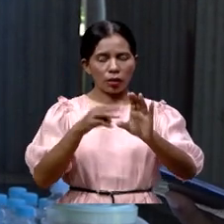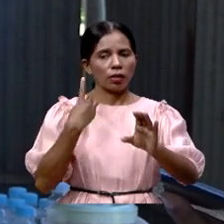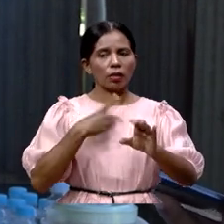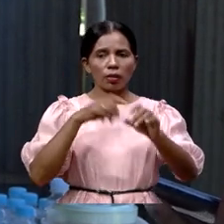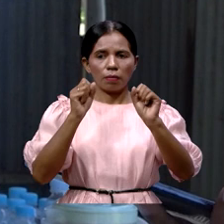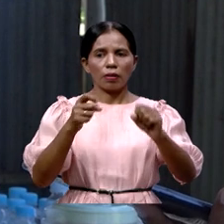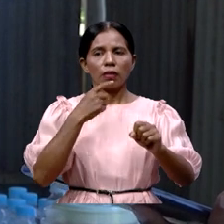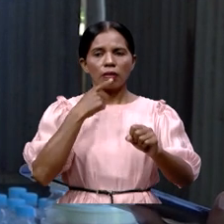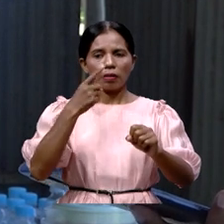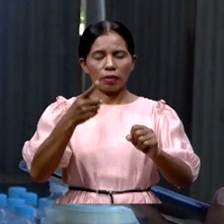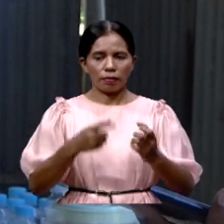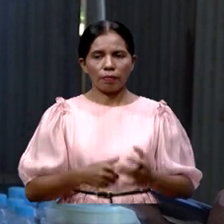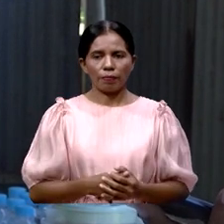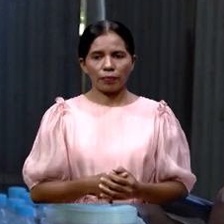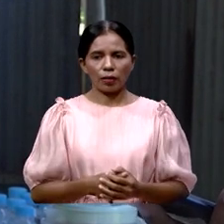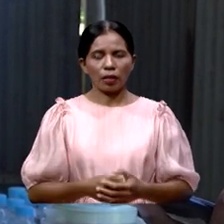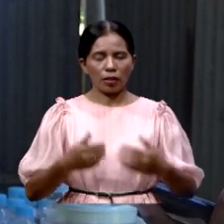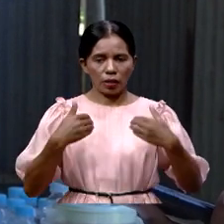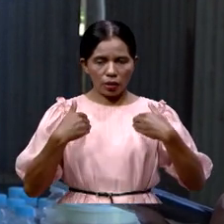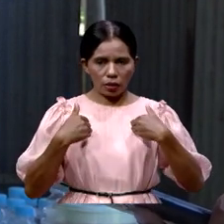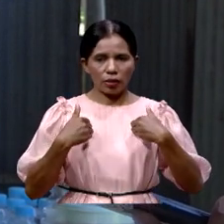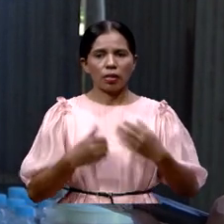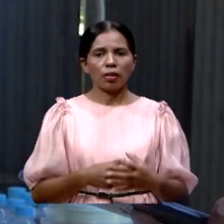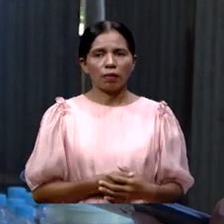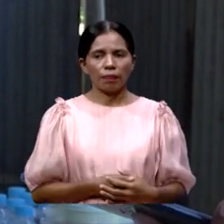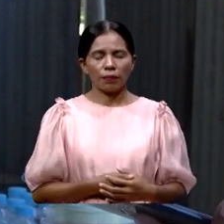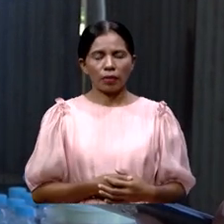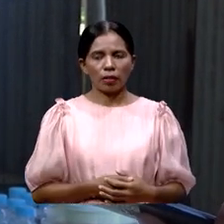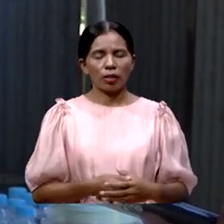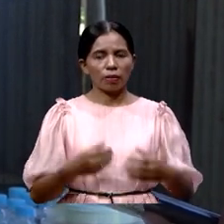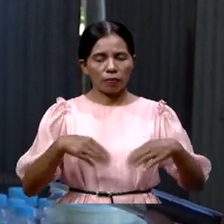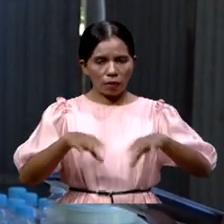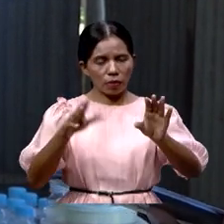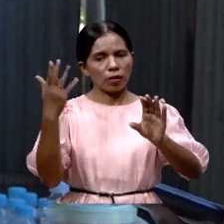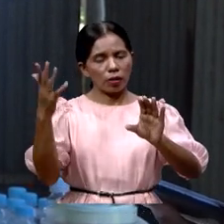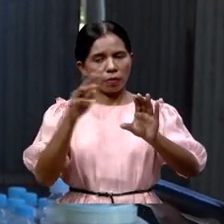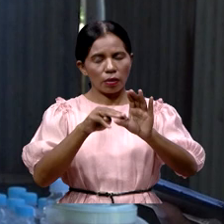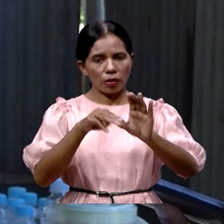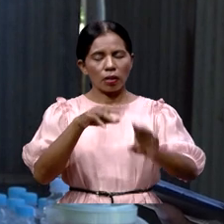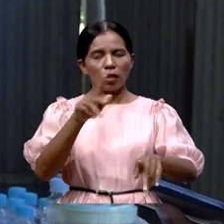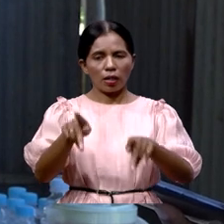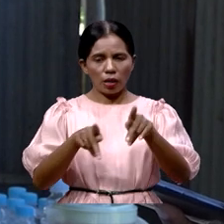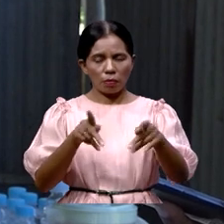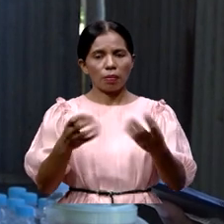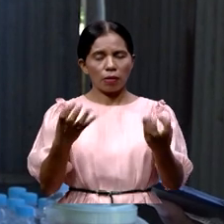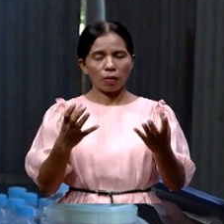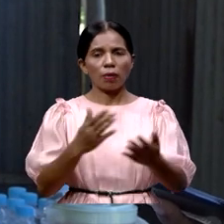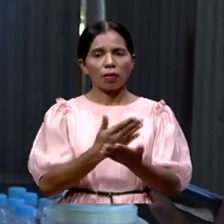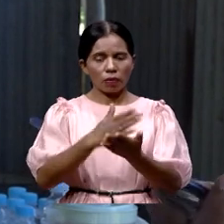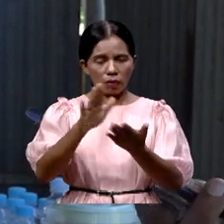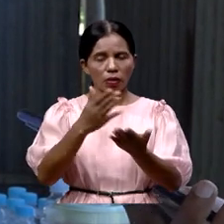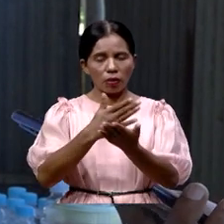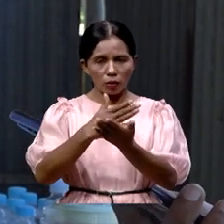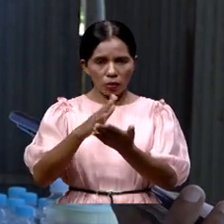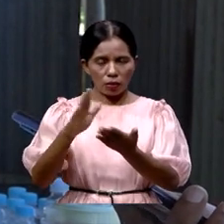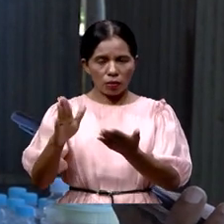bela garanti kata niya iha iha onan niya niya merkadu, on niya klien tidak emak garanti, ne. Konsum